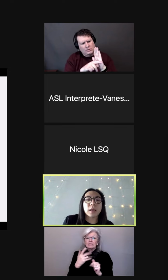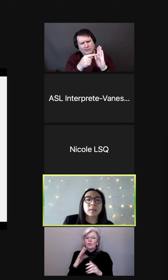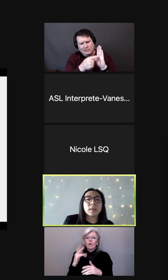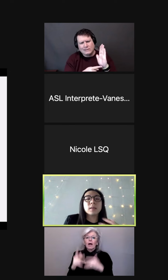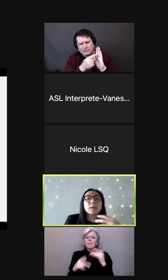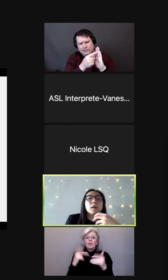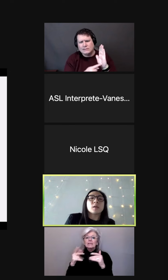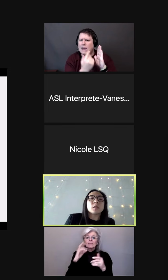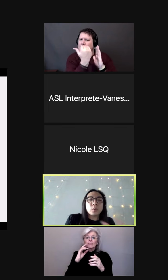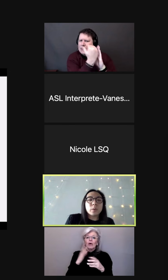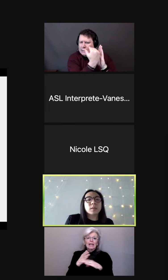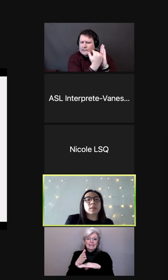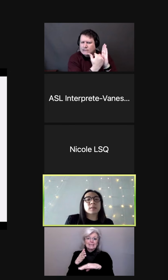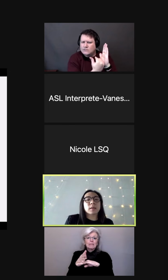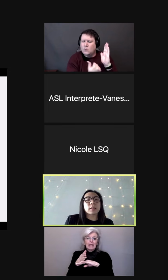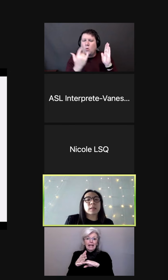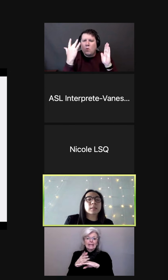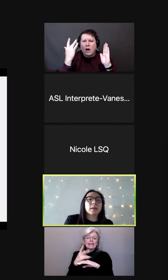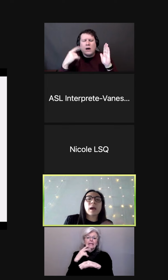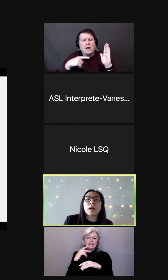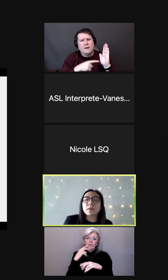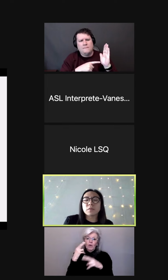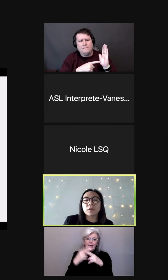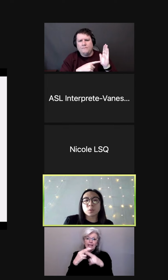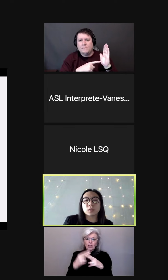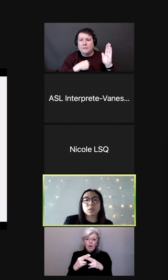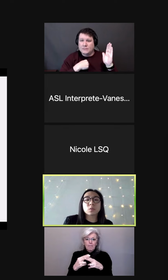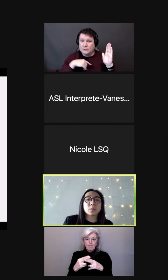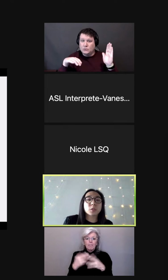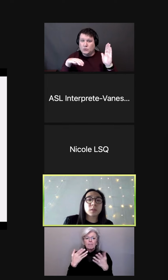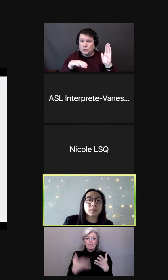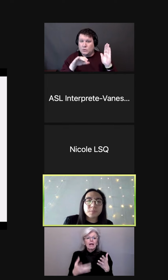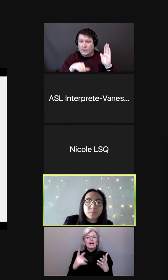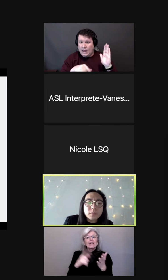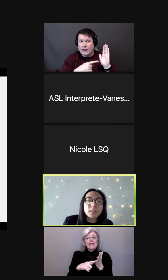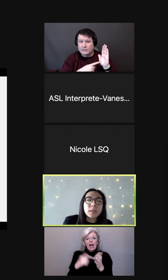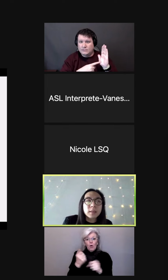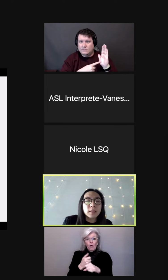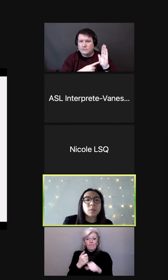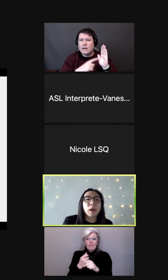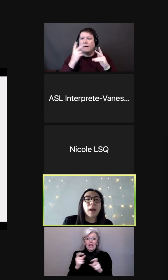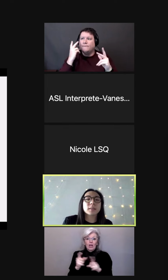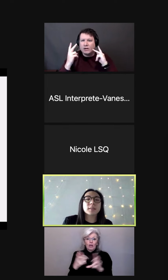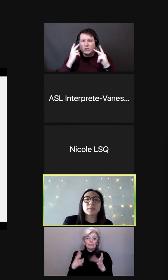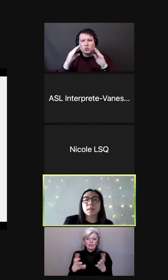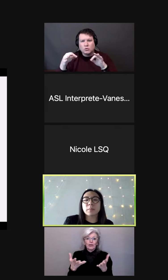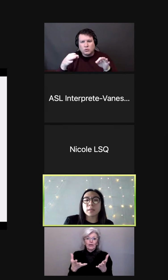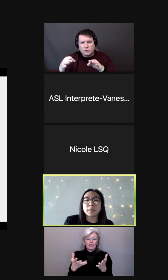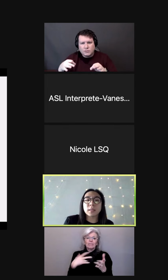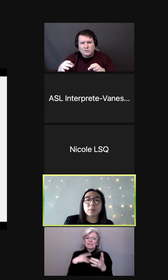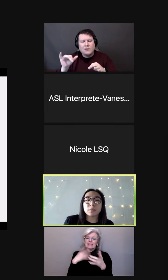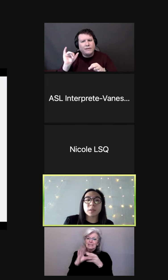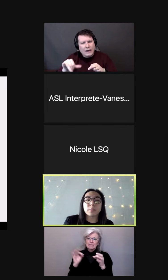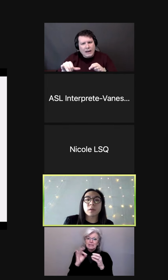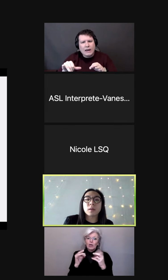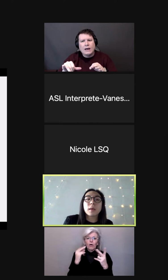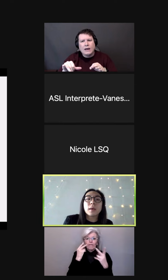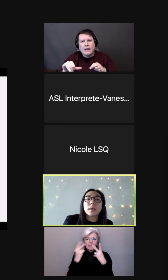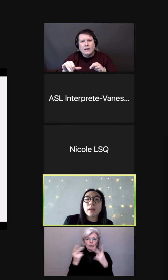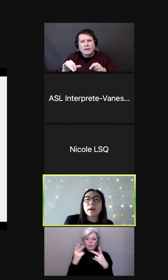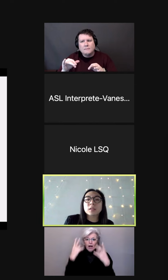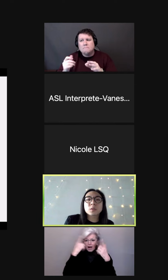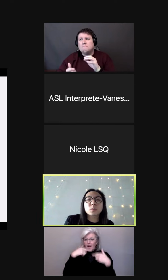'accessibilité et qu'on les énumère parce que je pense qu'en faisant ce genre de choses, en ayant une description visuelle,